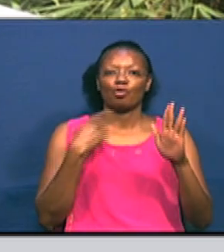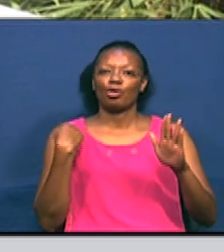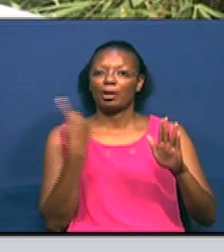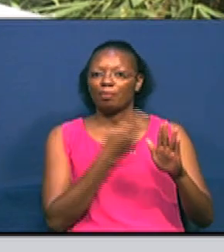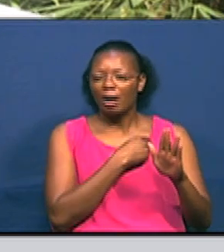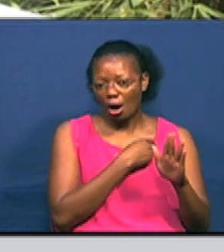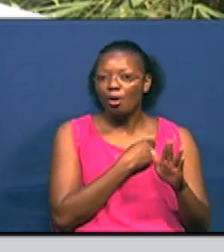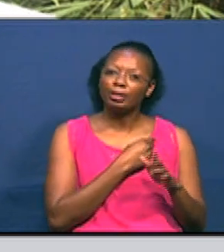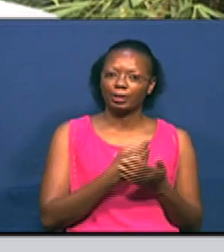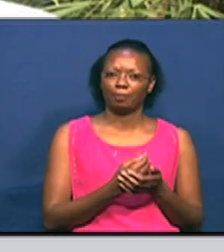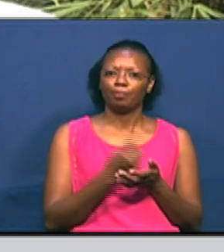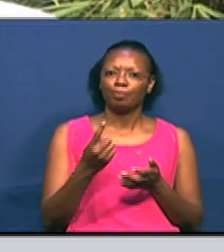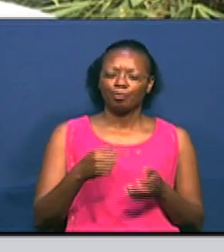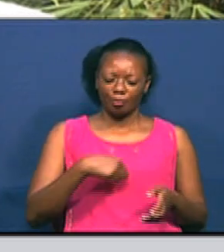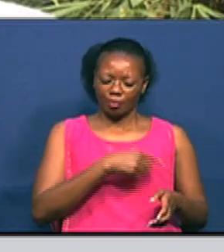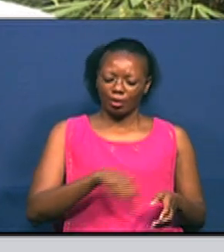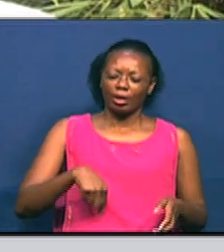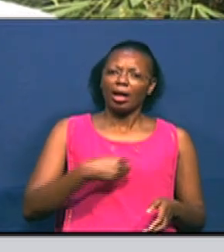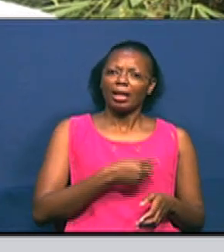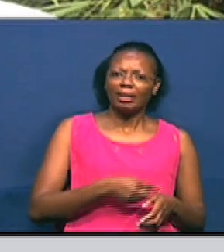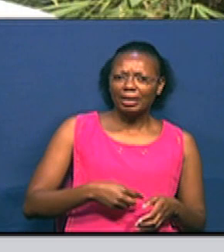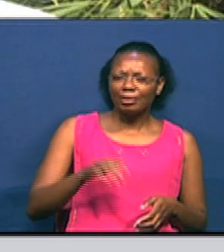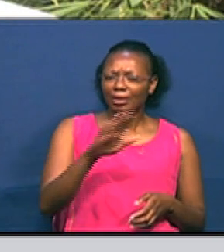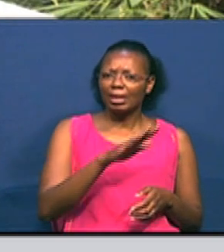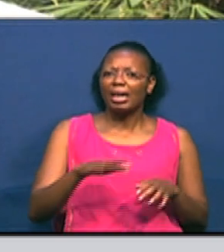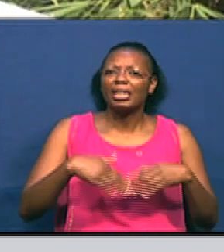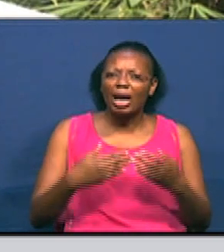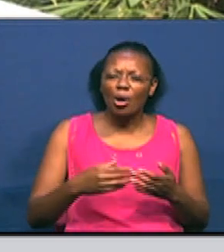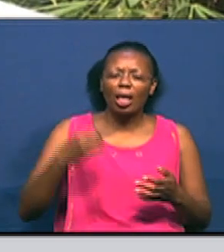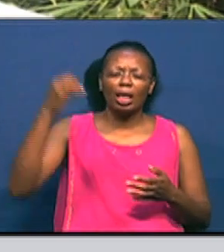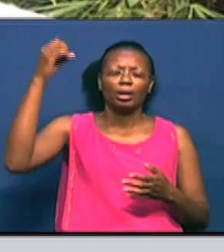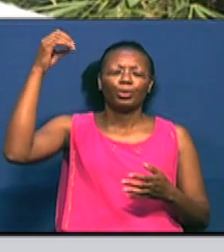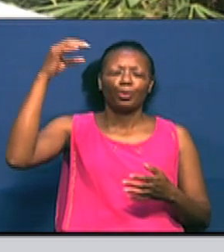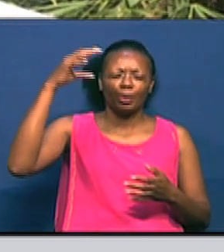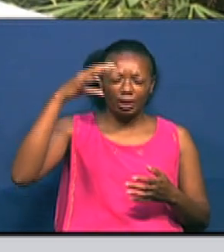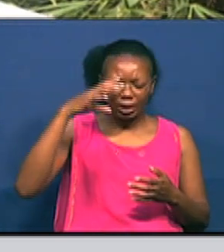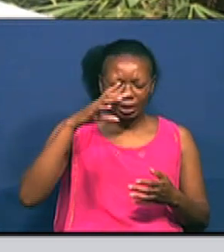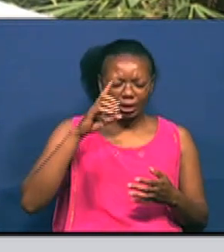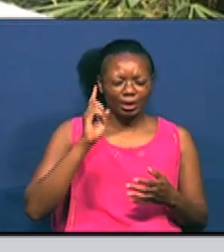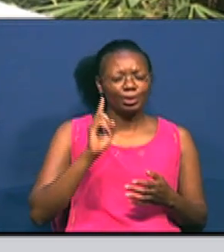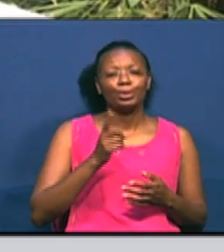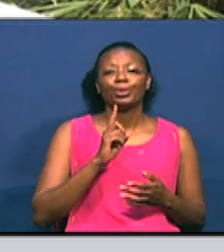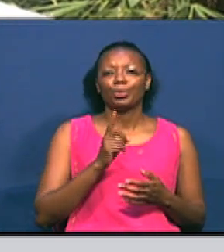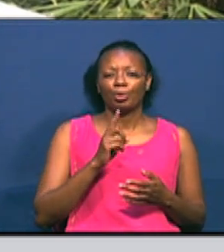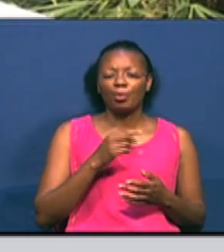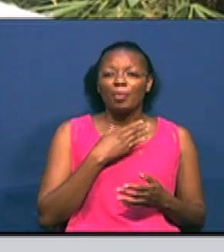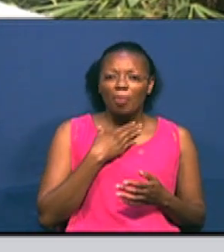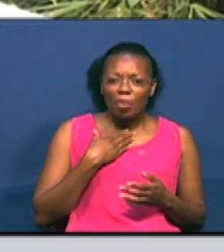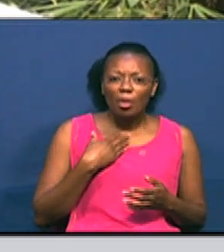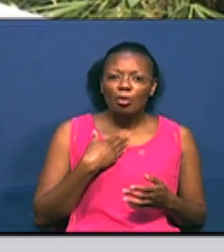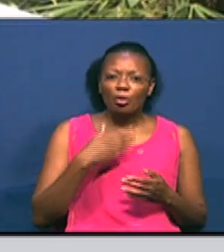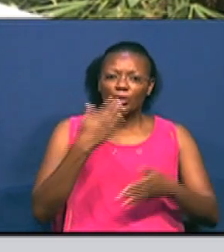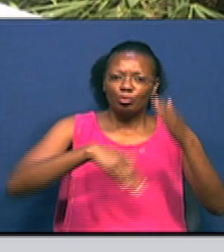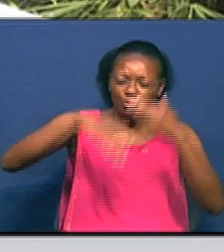mkulima. Kilifi ni eneo lenye jua jingi. Hivyo ili kufanikiwa katika nyanja hii ya